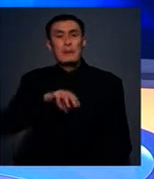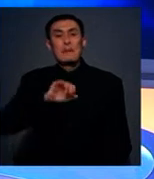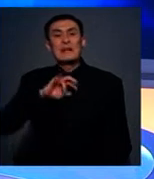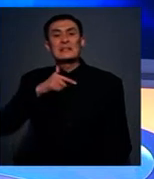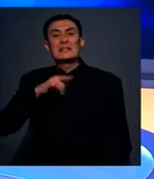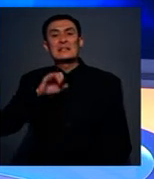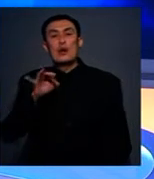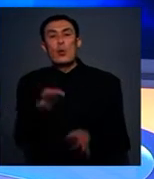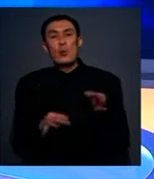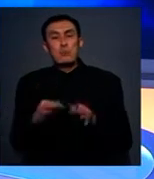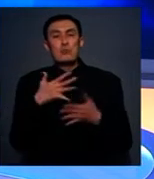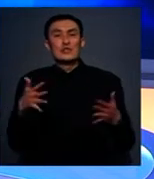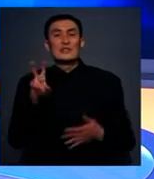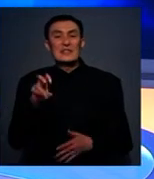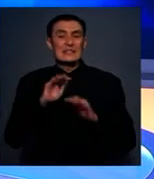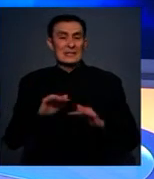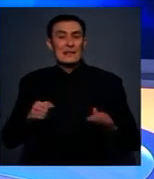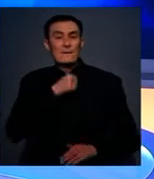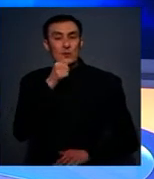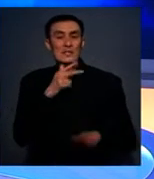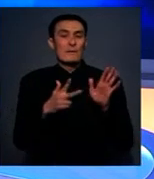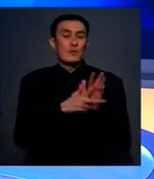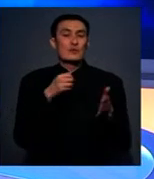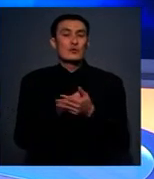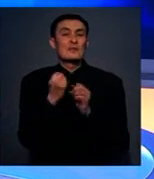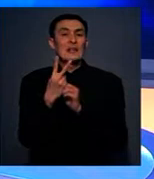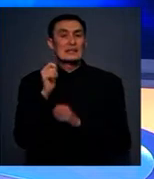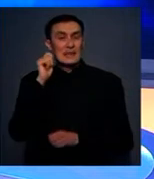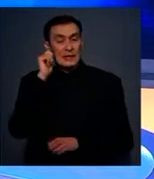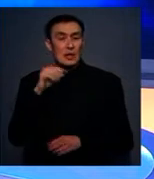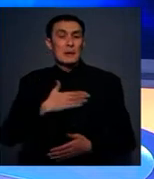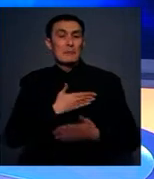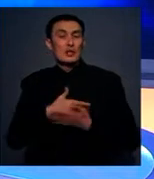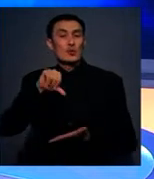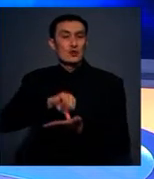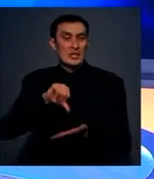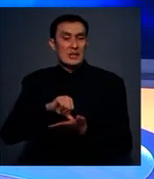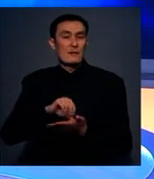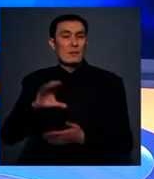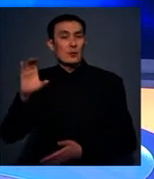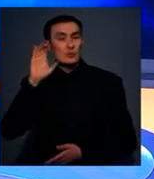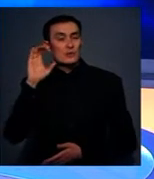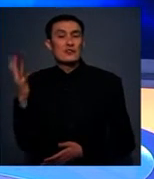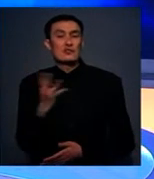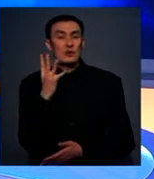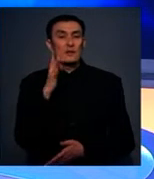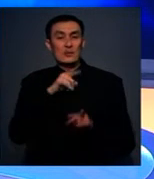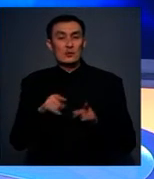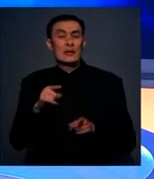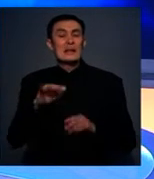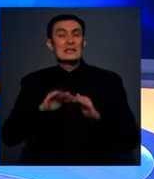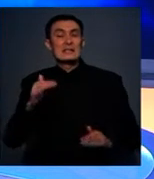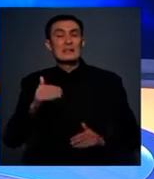В Мангыстауской области более 200 детей в возрасте от 8 до 12 лет приняли участие в прослушивании 4-го сезона